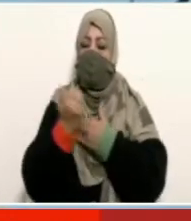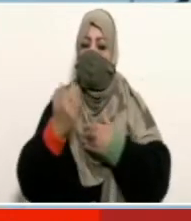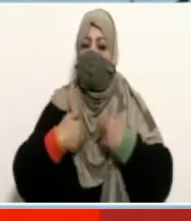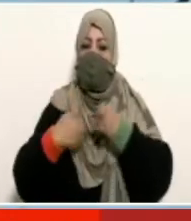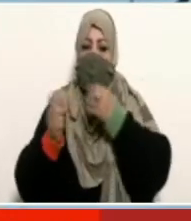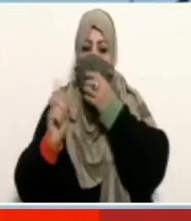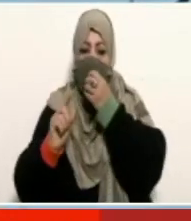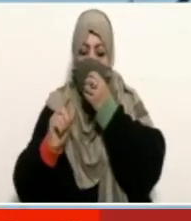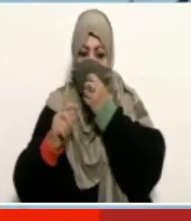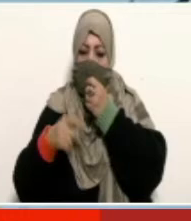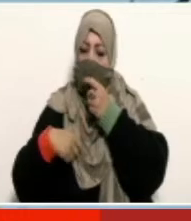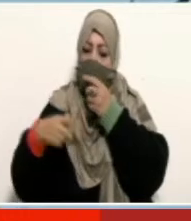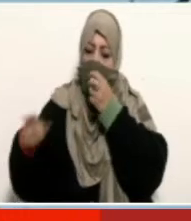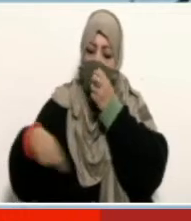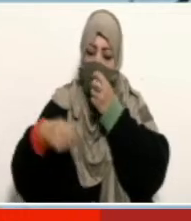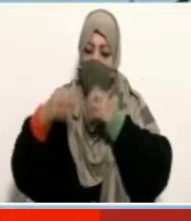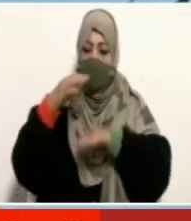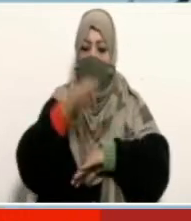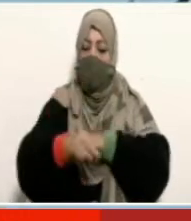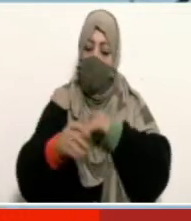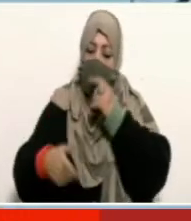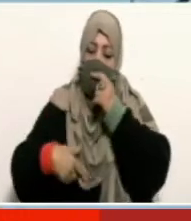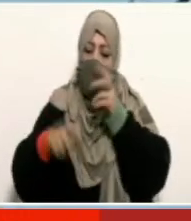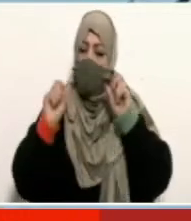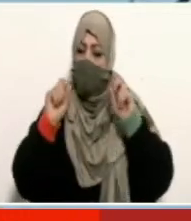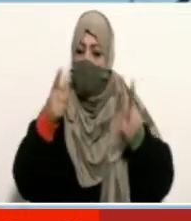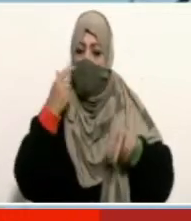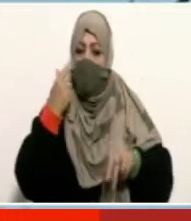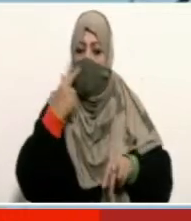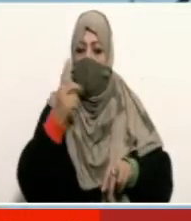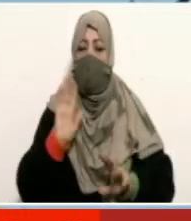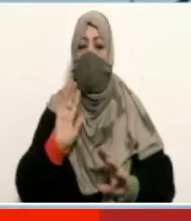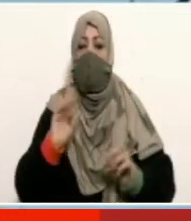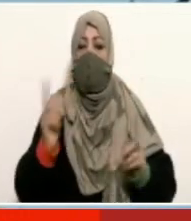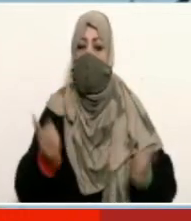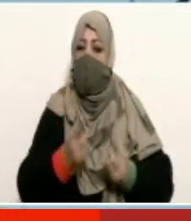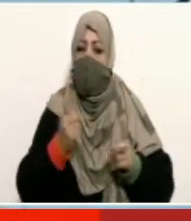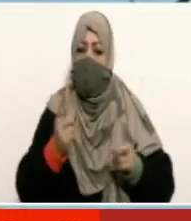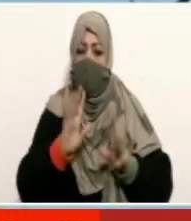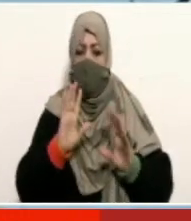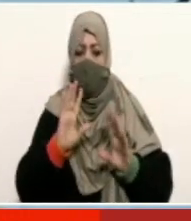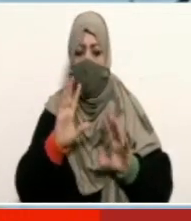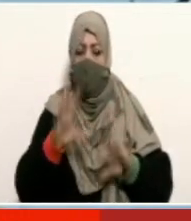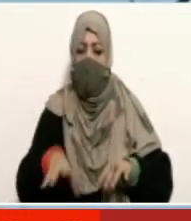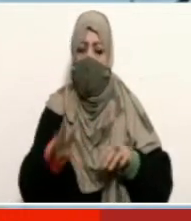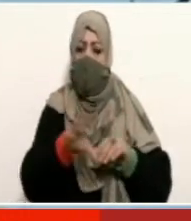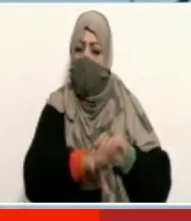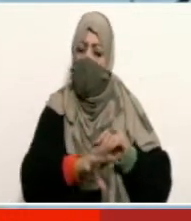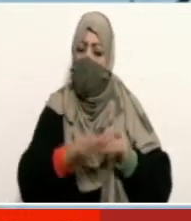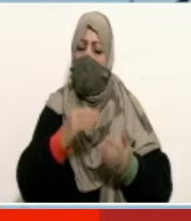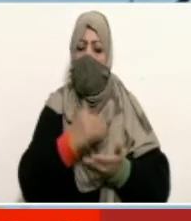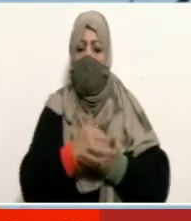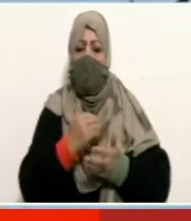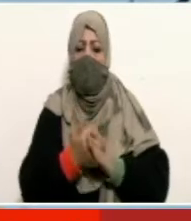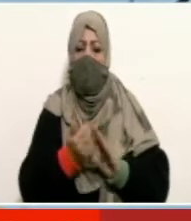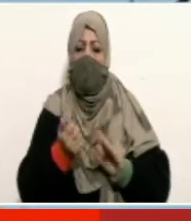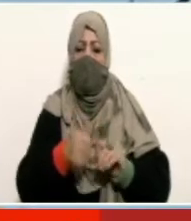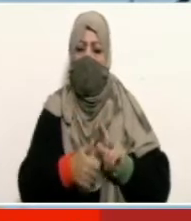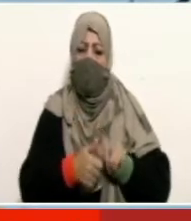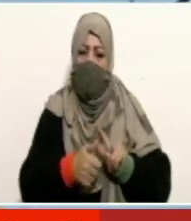هو يعني معتاد في عندنا في البلد أن نقسم الصداق بين مقدم و أو معجل